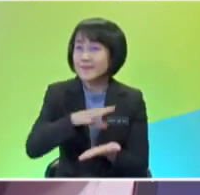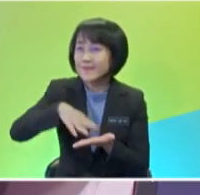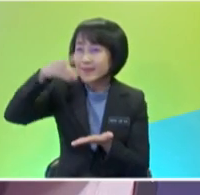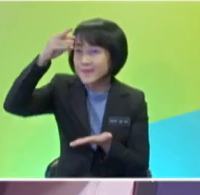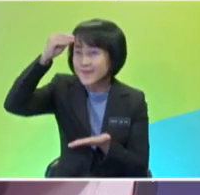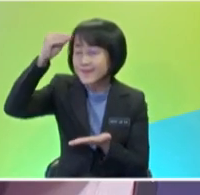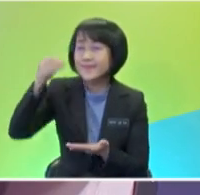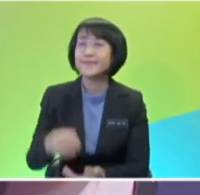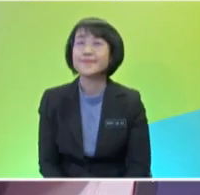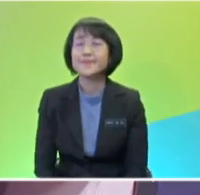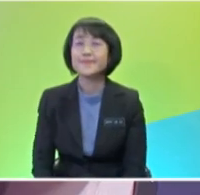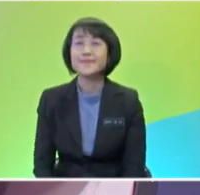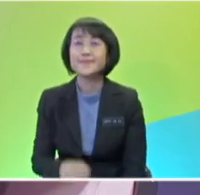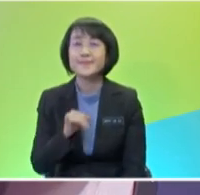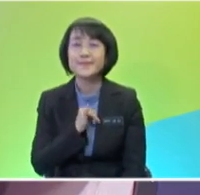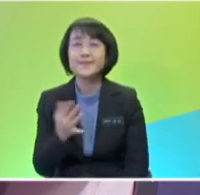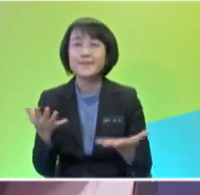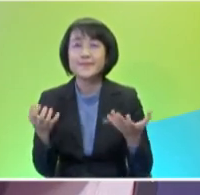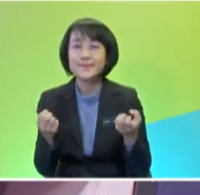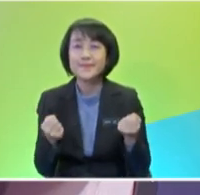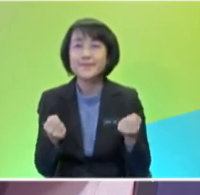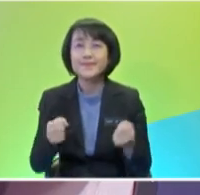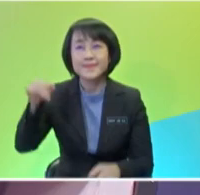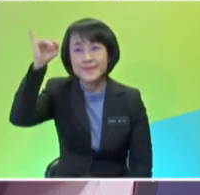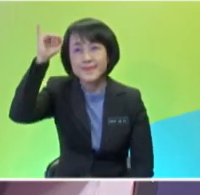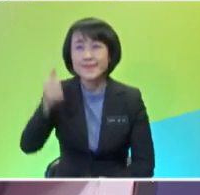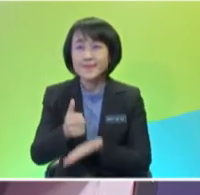saya nak minta tolong Irfan terbalikkan